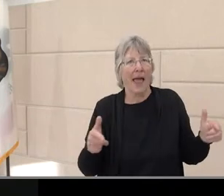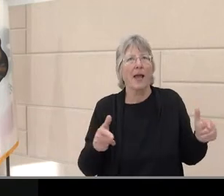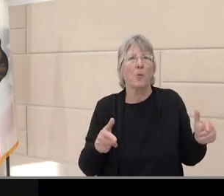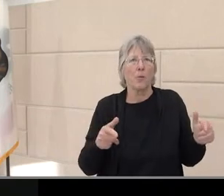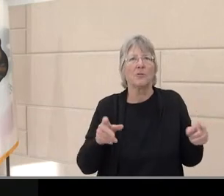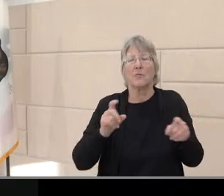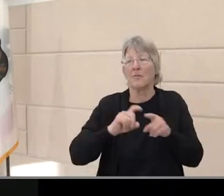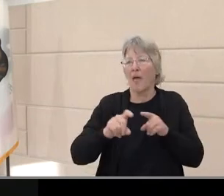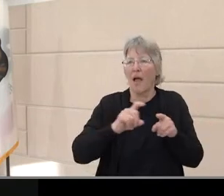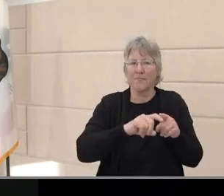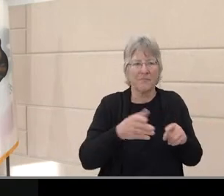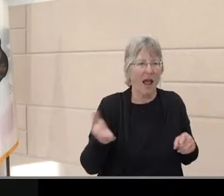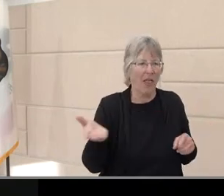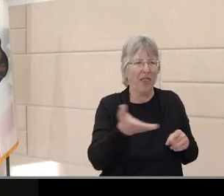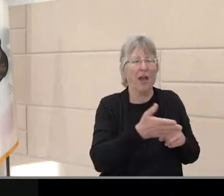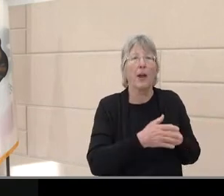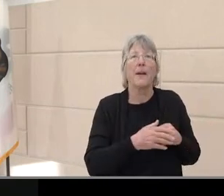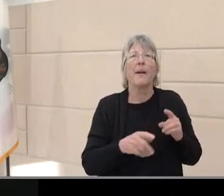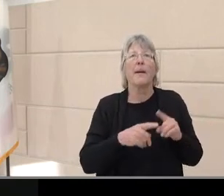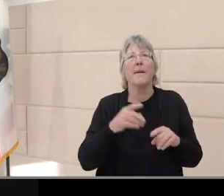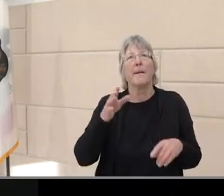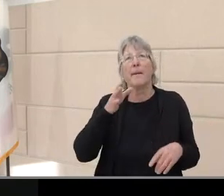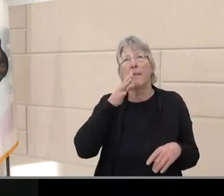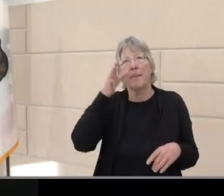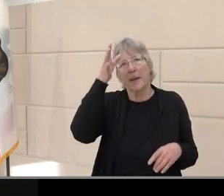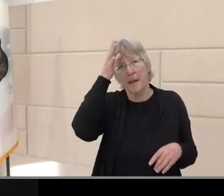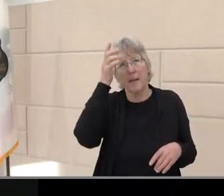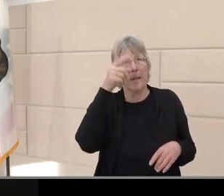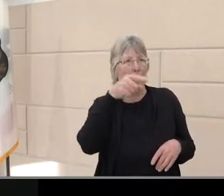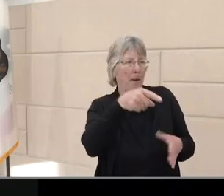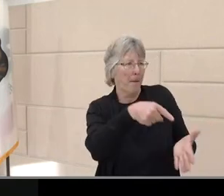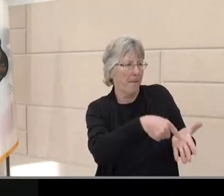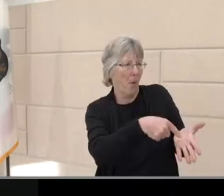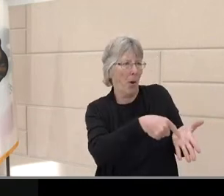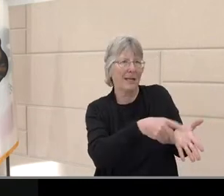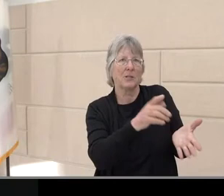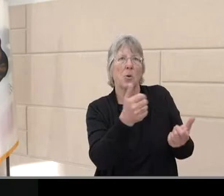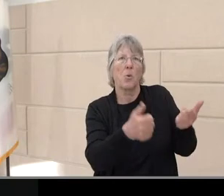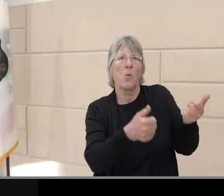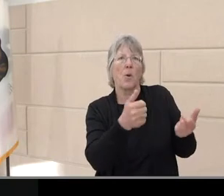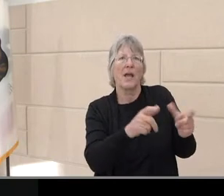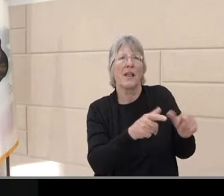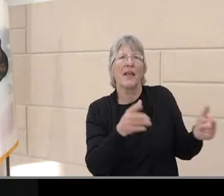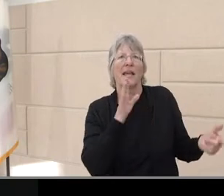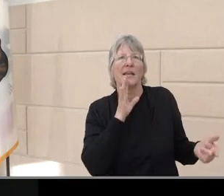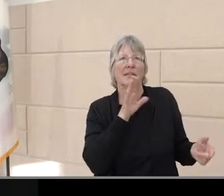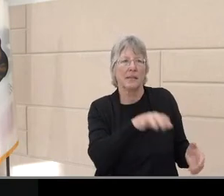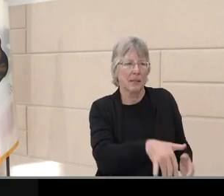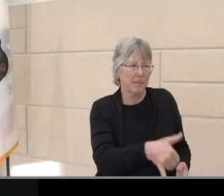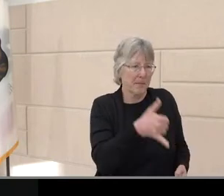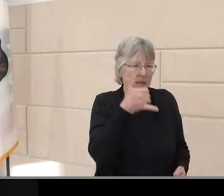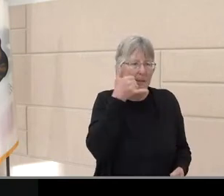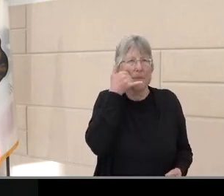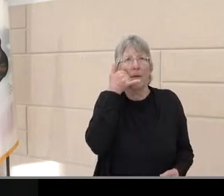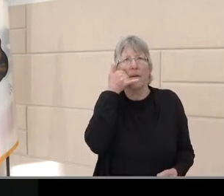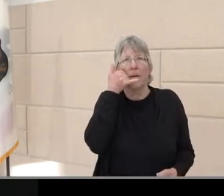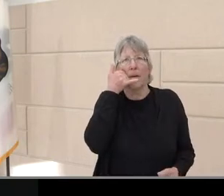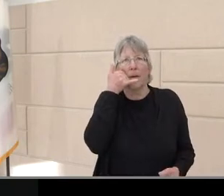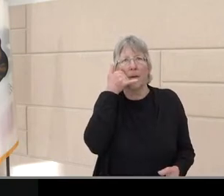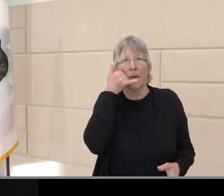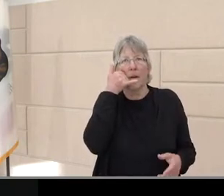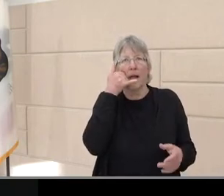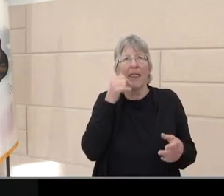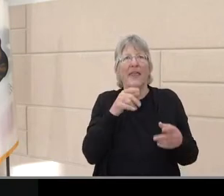យើងមានជំនួយបបប្រែឬក៏ទទួលផ្ដល់ជាជំនួយភាសាកំណើតហ្នឹងពីរបីយ៉ាងស្របទៅតាមភាសាកំណើតរ